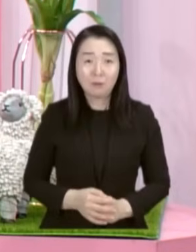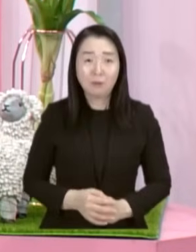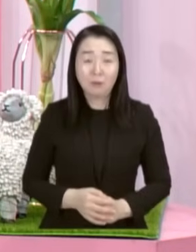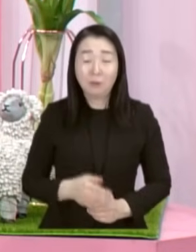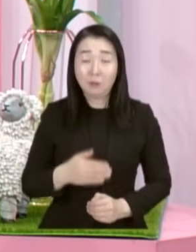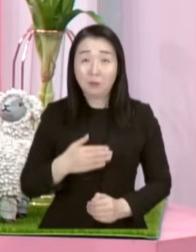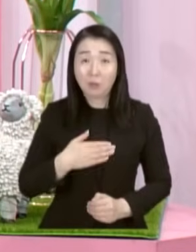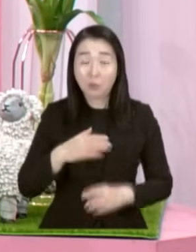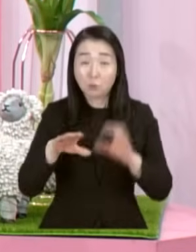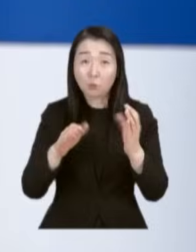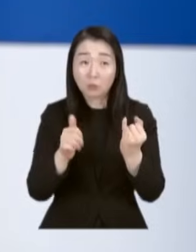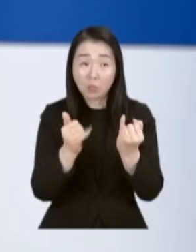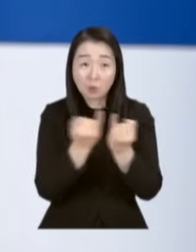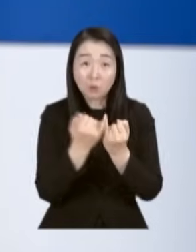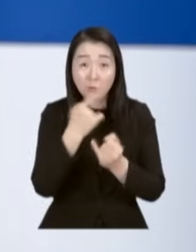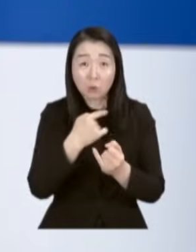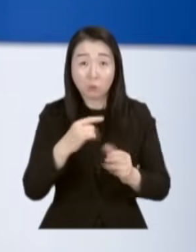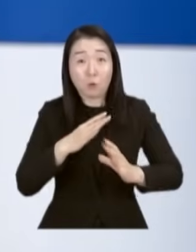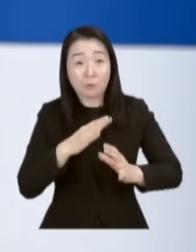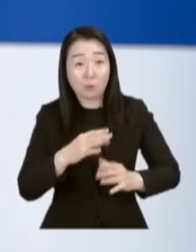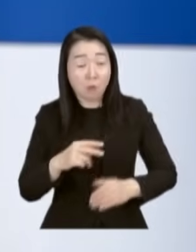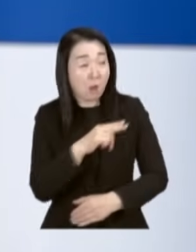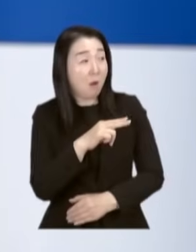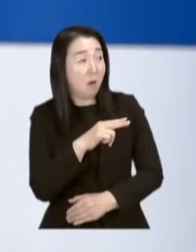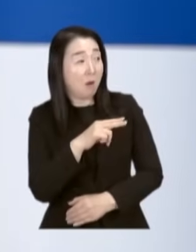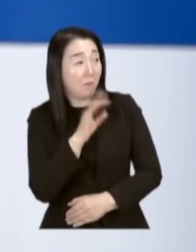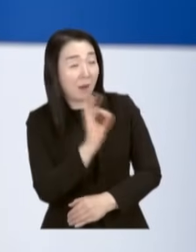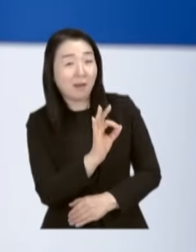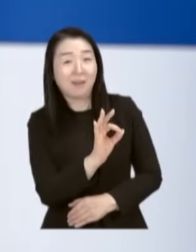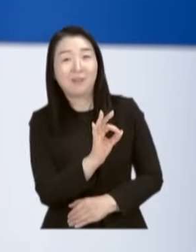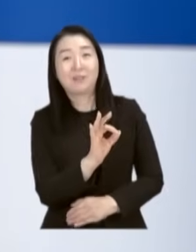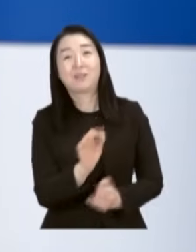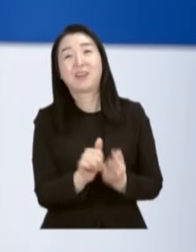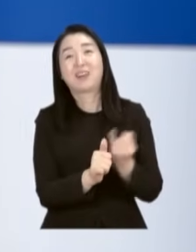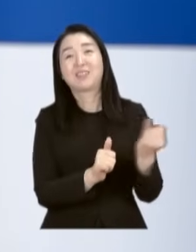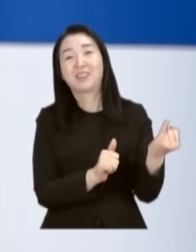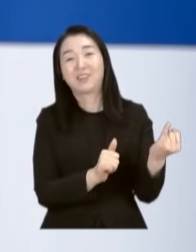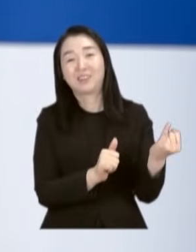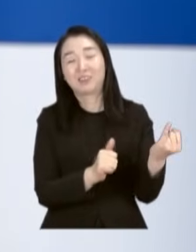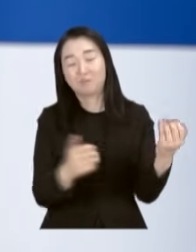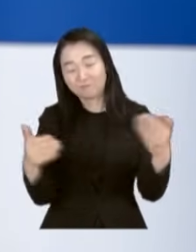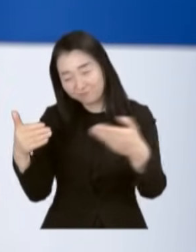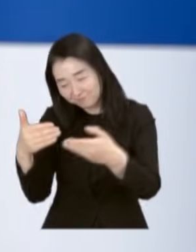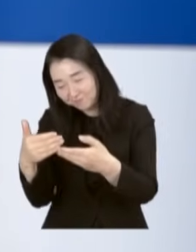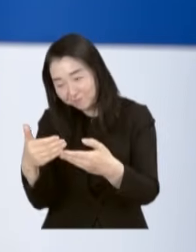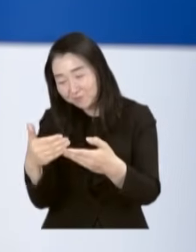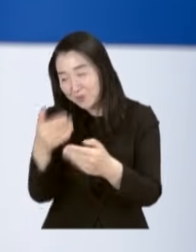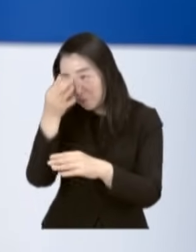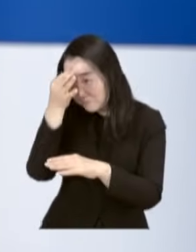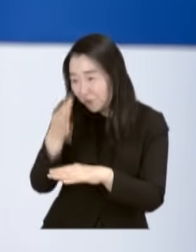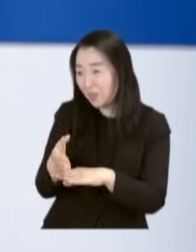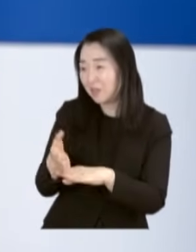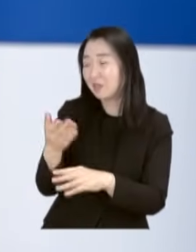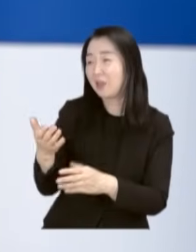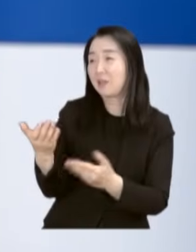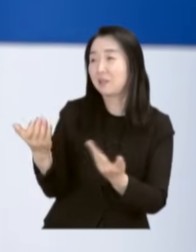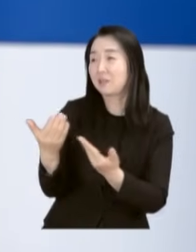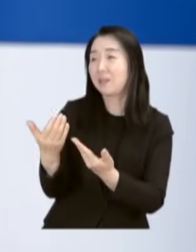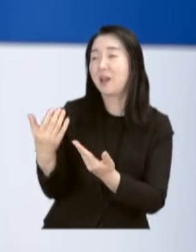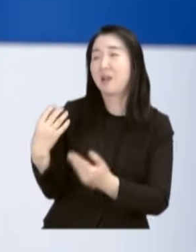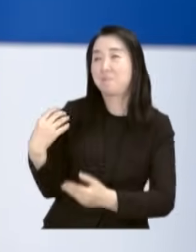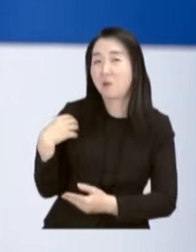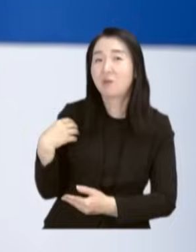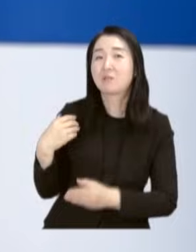동네 여인인 줄 알고 놀랐어요 처음에. 누가 했더니 아내가 여보 미안해요. 당신 사명인 줄 이제